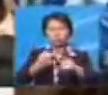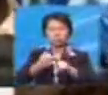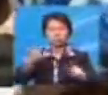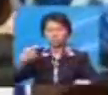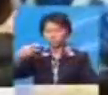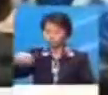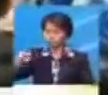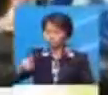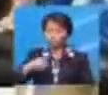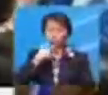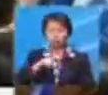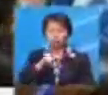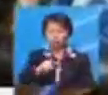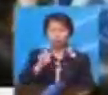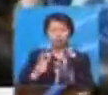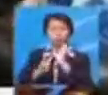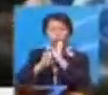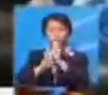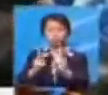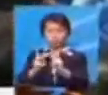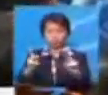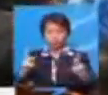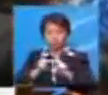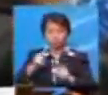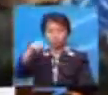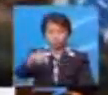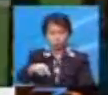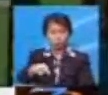pembangkang selama mereka mewakili kawasan ini.